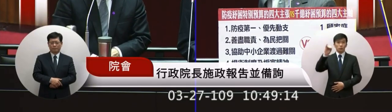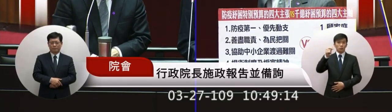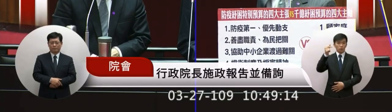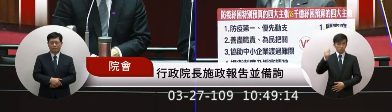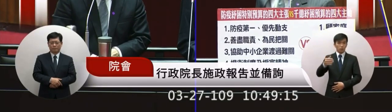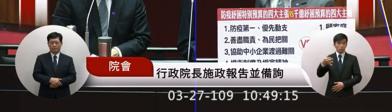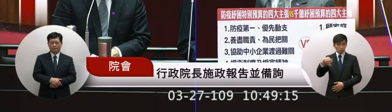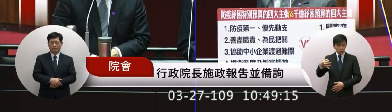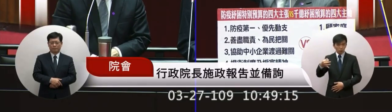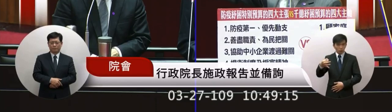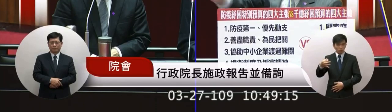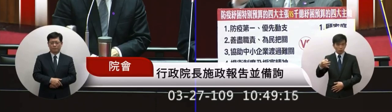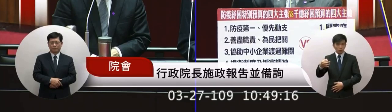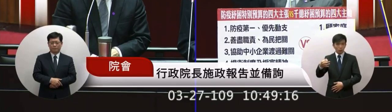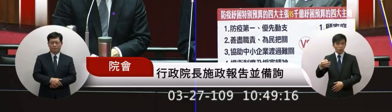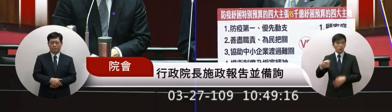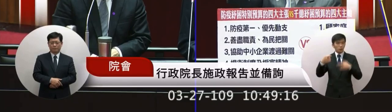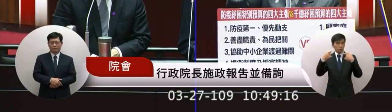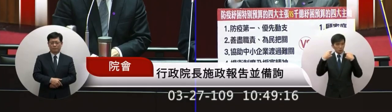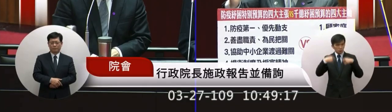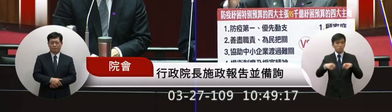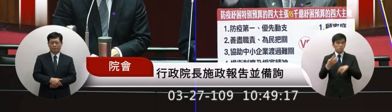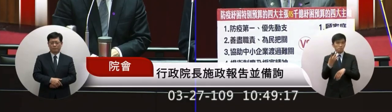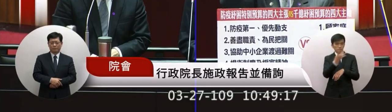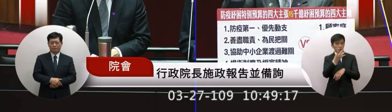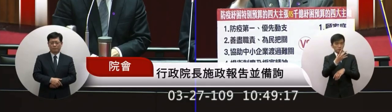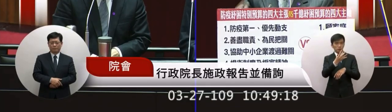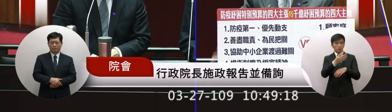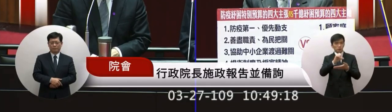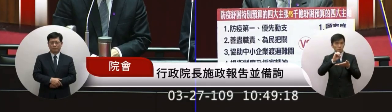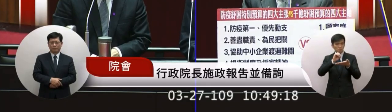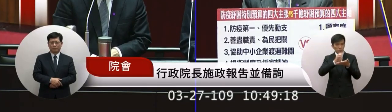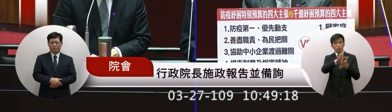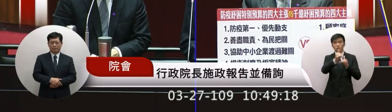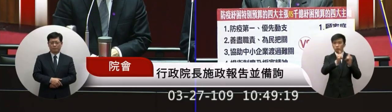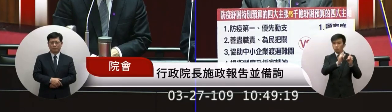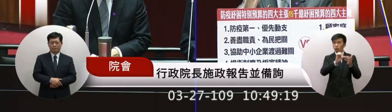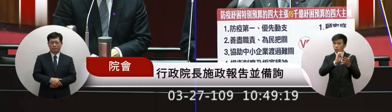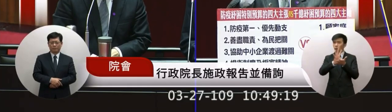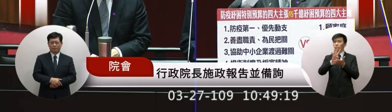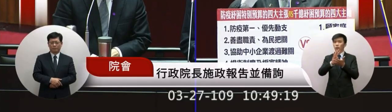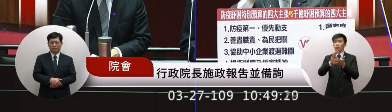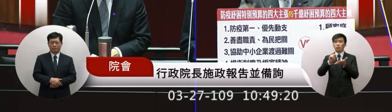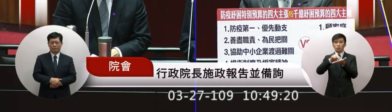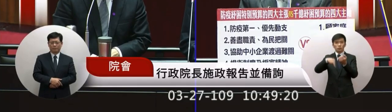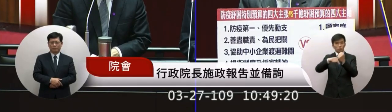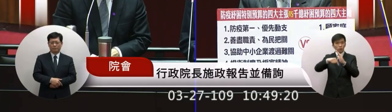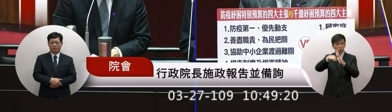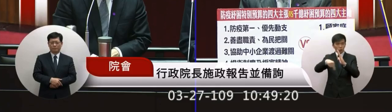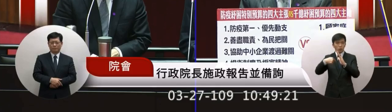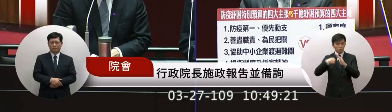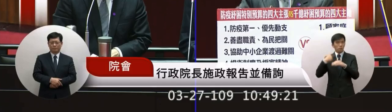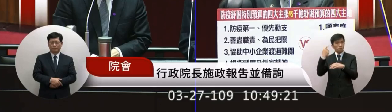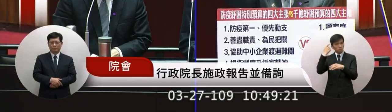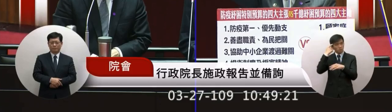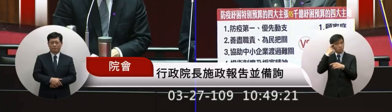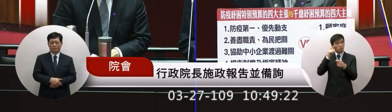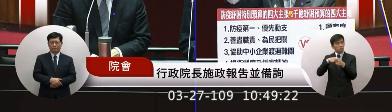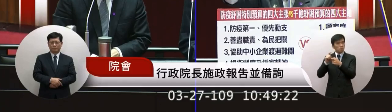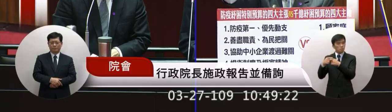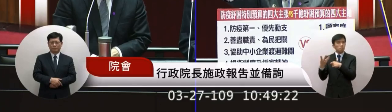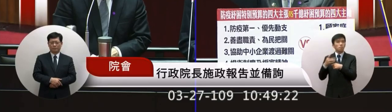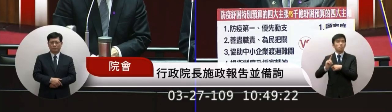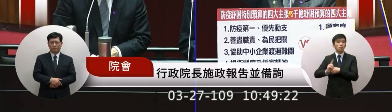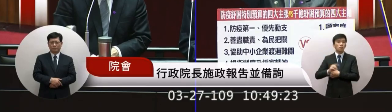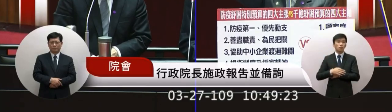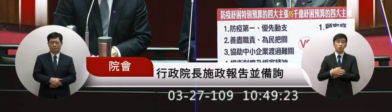用四大重点来打乡亲报告、打立法院报告，你行政伊要做啥物代志？要安怎过咱的